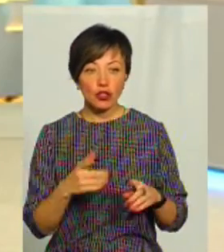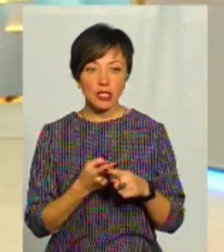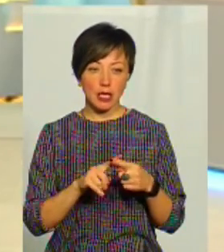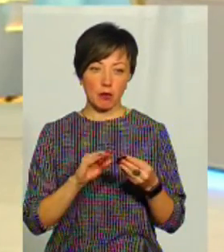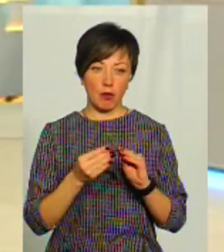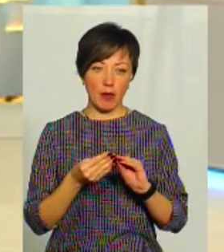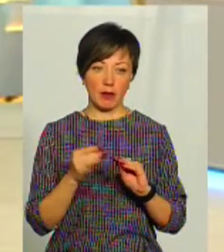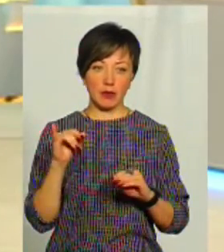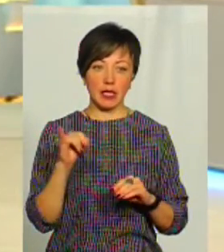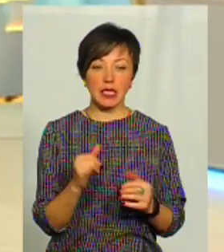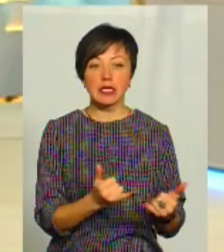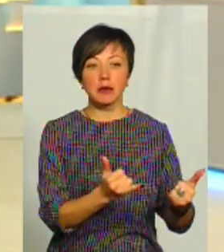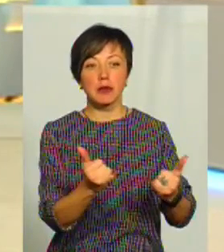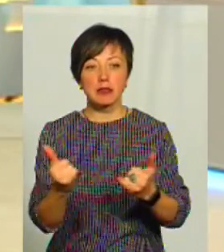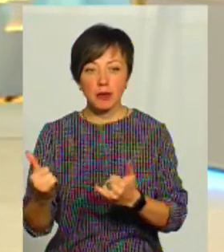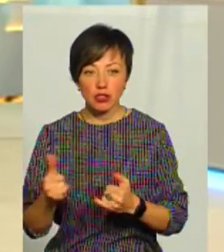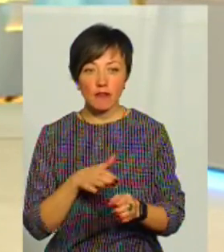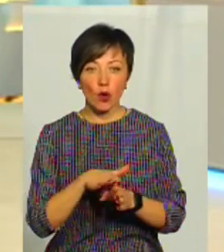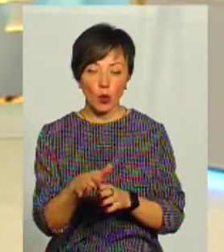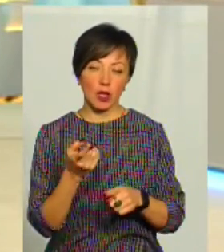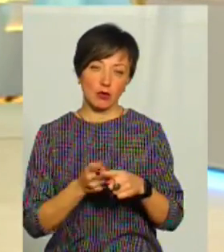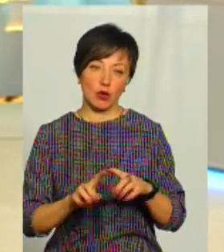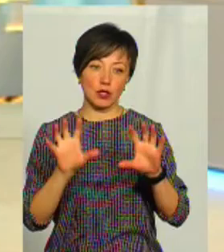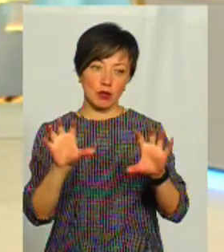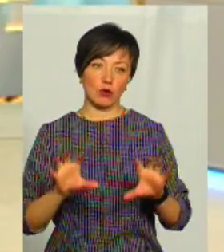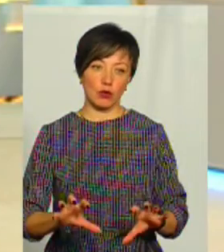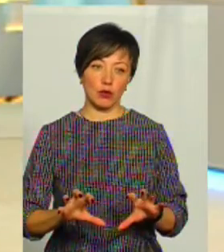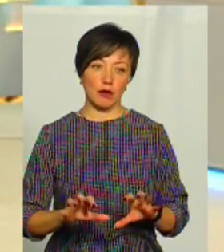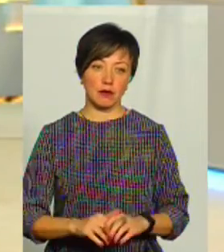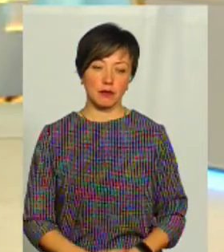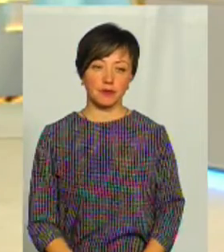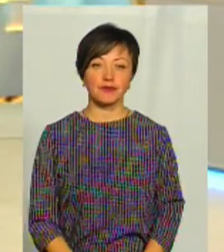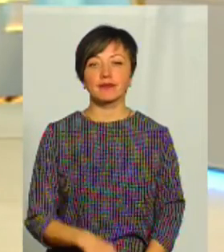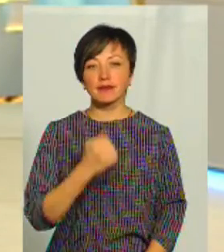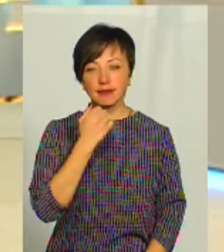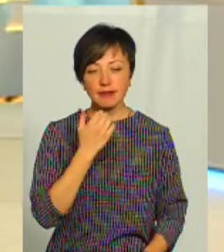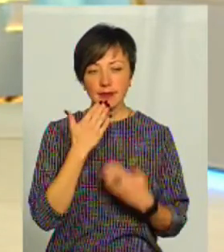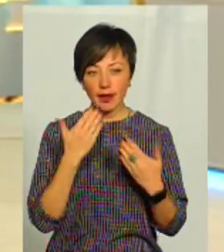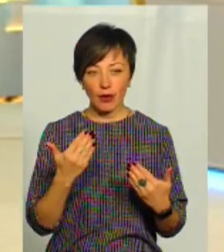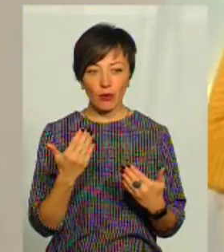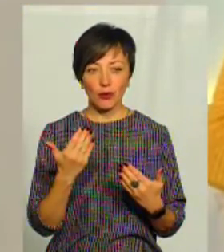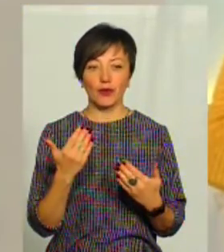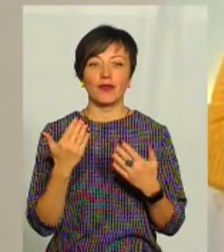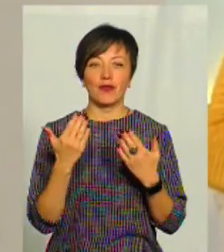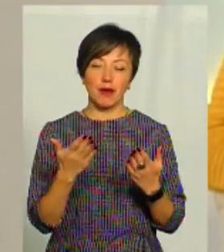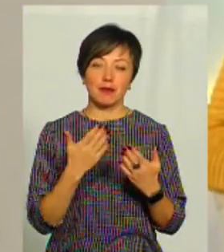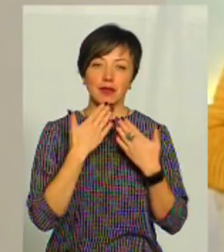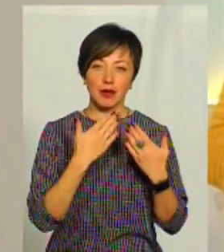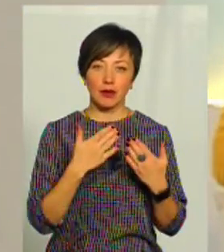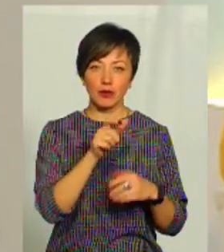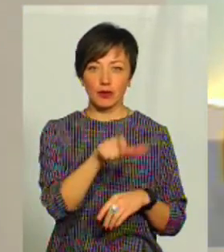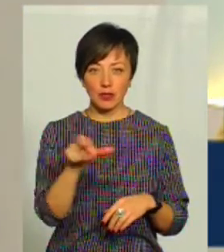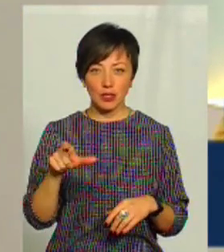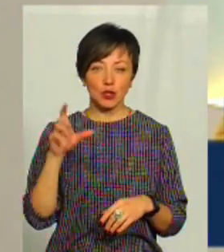цієї проблеми і забезпечення виконання цього законодавства. Дякую вам. Дякую нашим глядачам